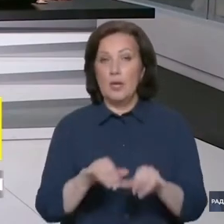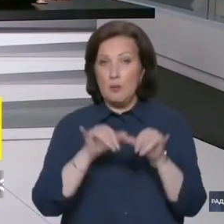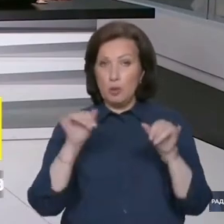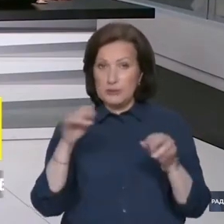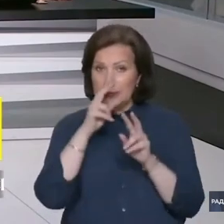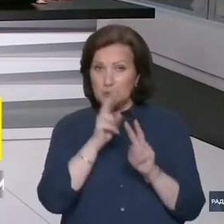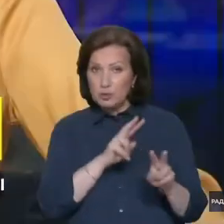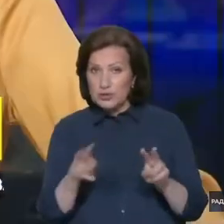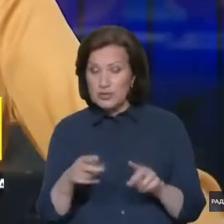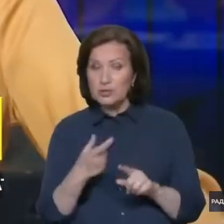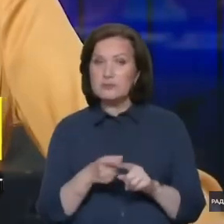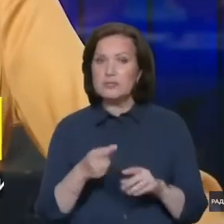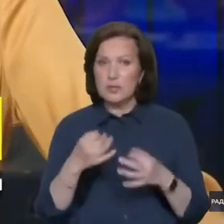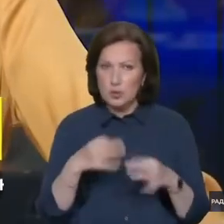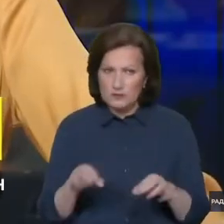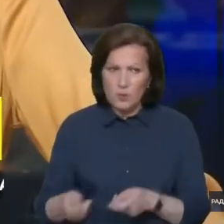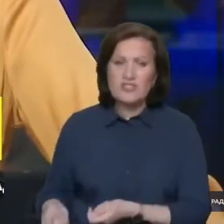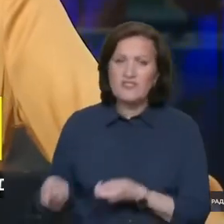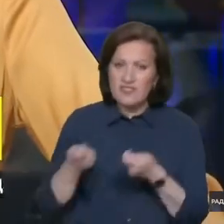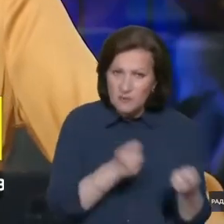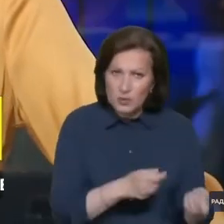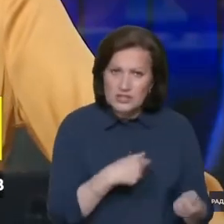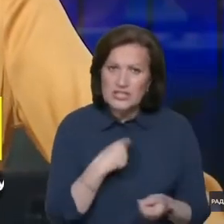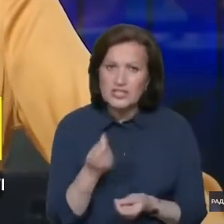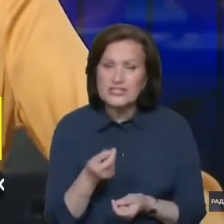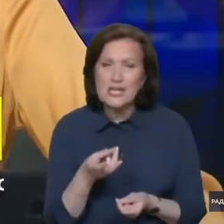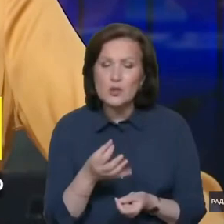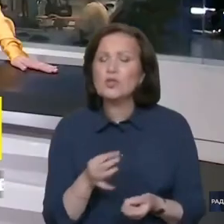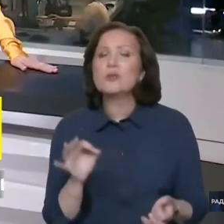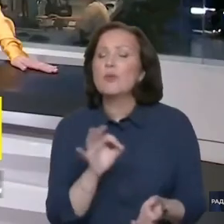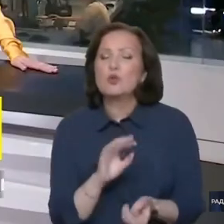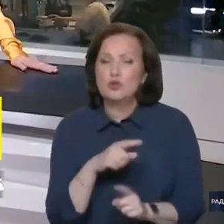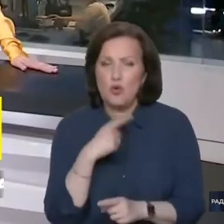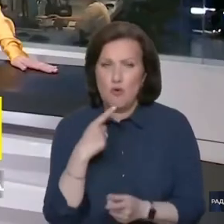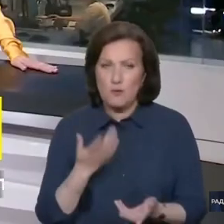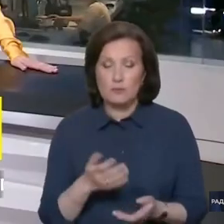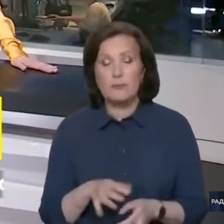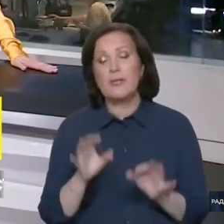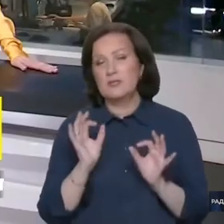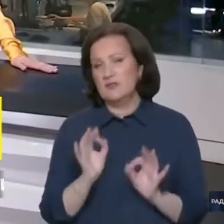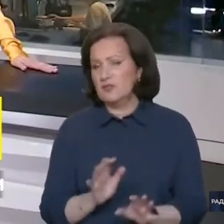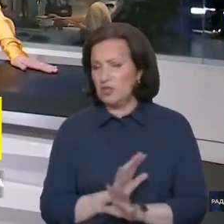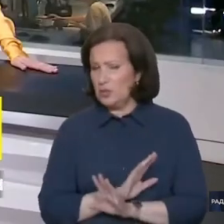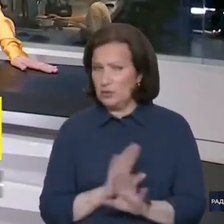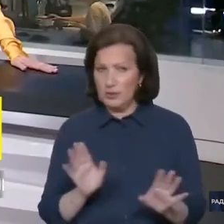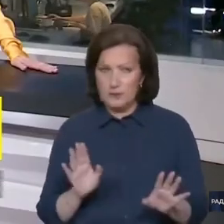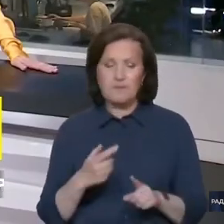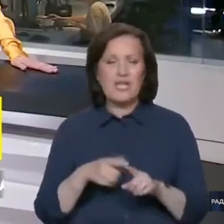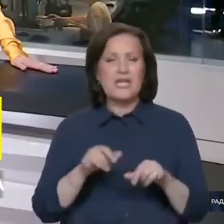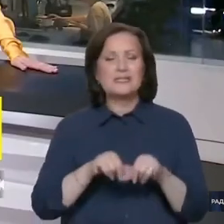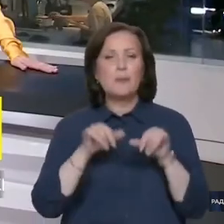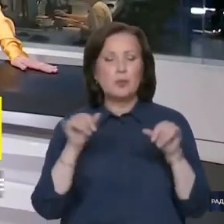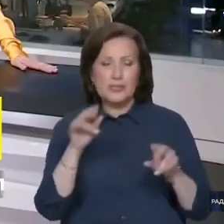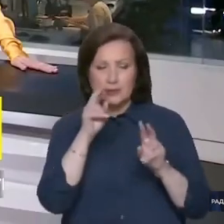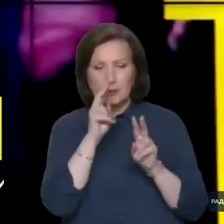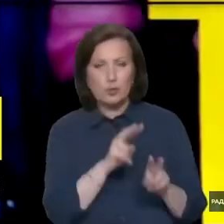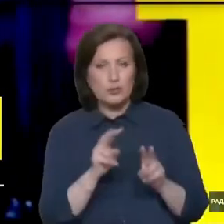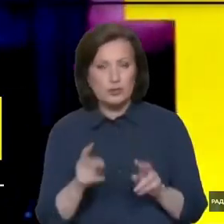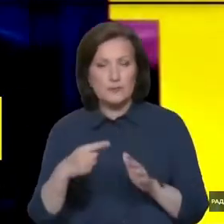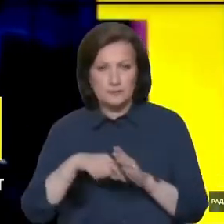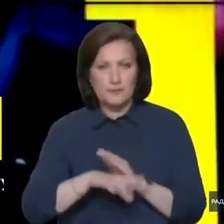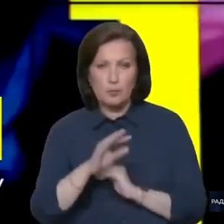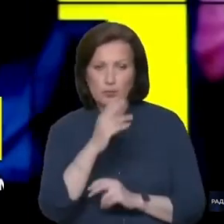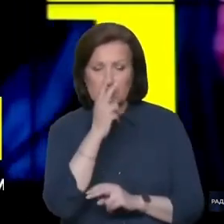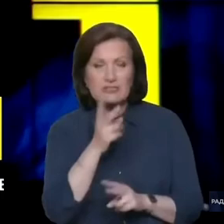Посилення спостереження, це дозволить вивозити наше зерно? Чи про що це говорить? Ну, звичайно, ні. Перш за все, це посилення спостереження означає,